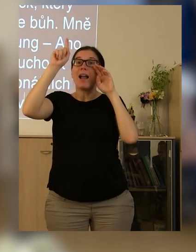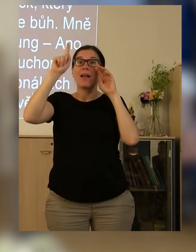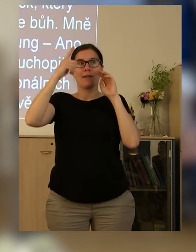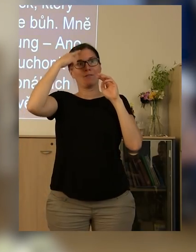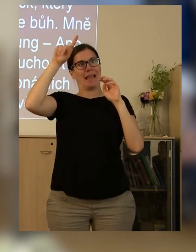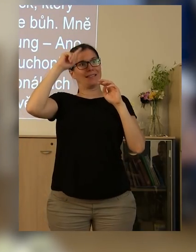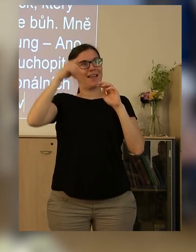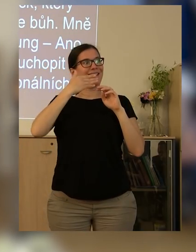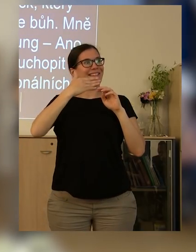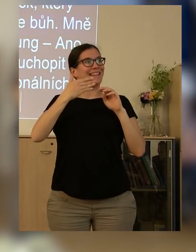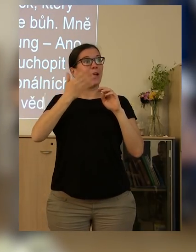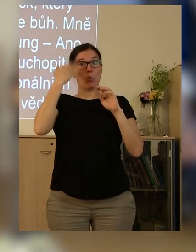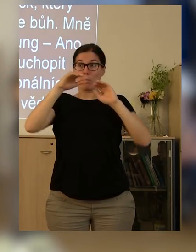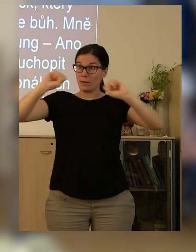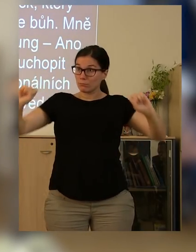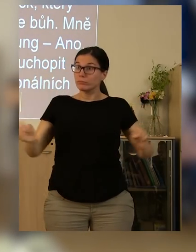život?